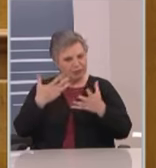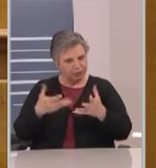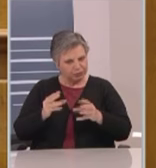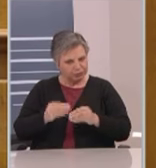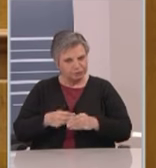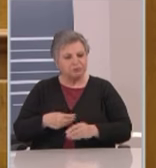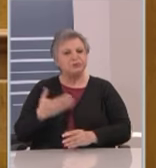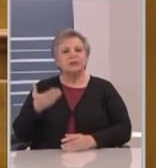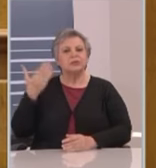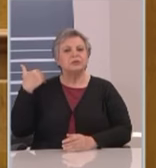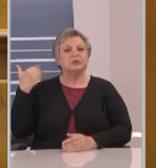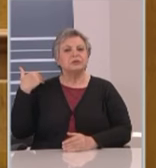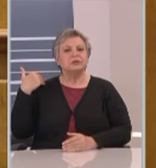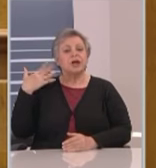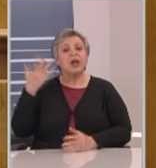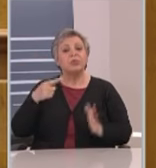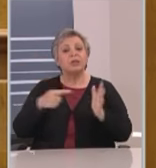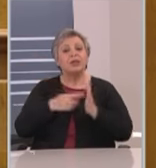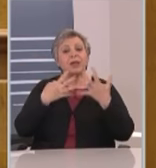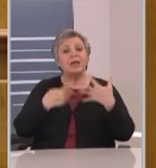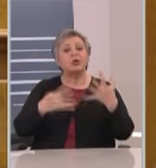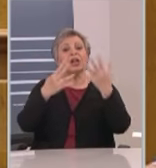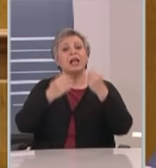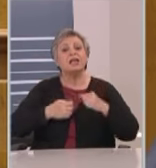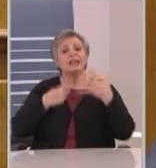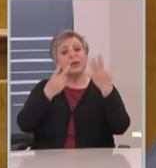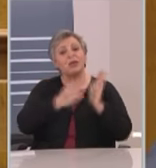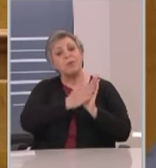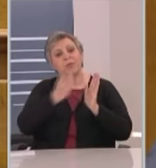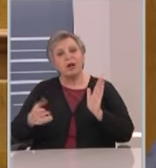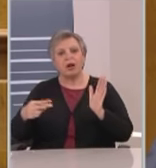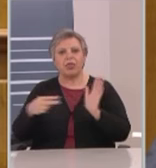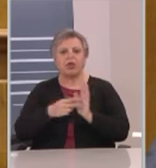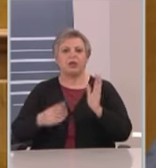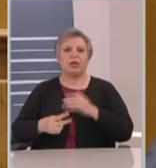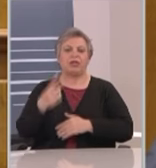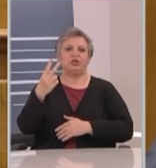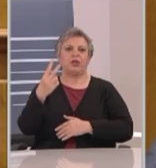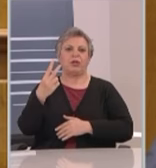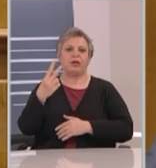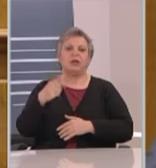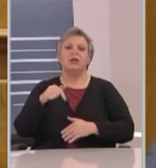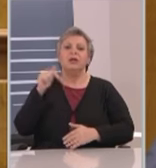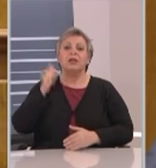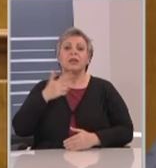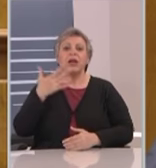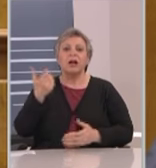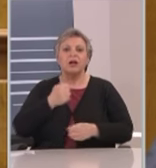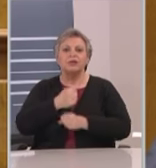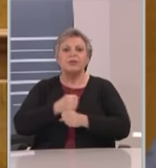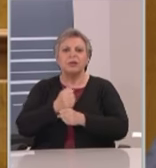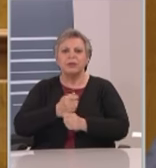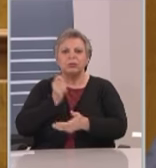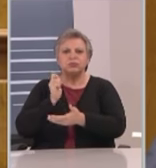Κατά την περίοδο από το 1997 στο 2012, η φαρμακευτική δαπάνη στη χώρα αυξάνεται αλματοδός.